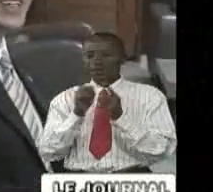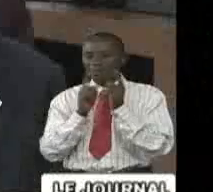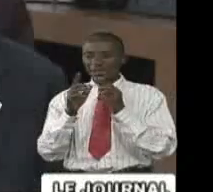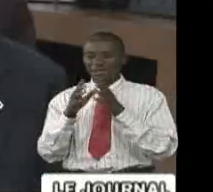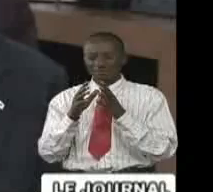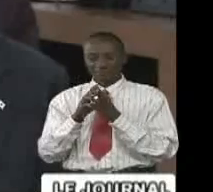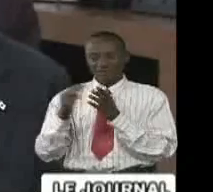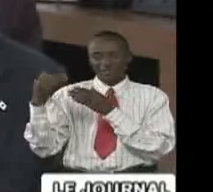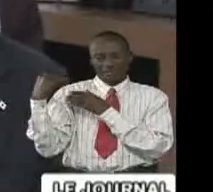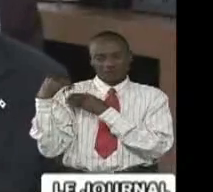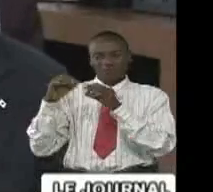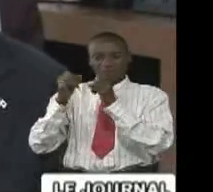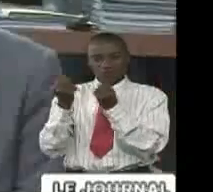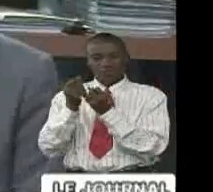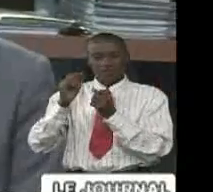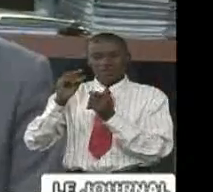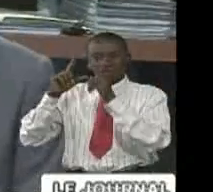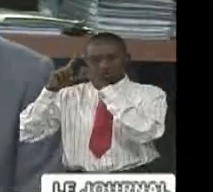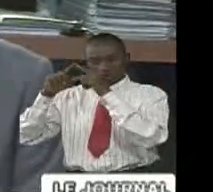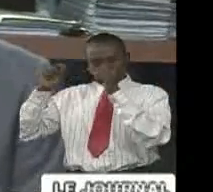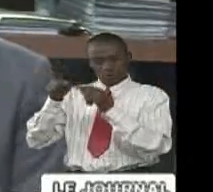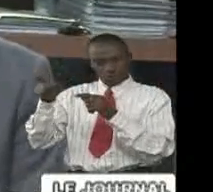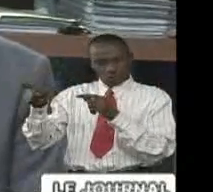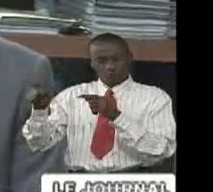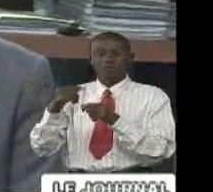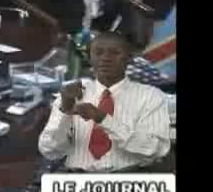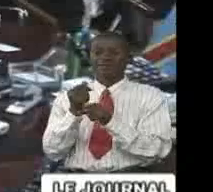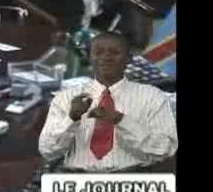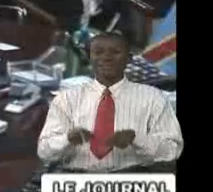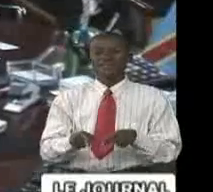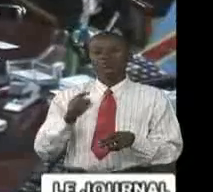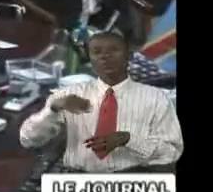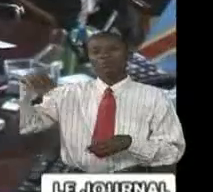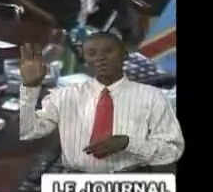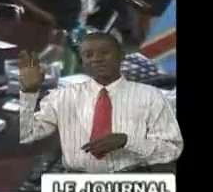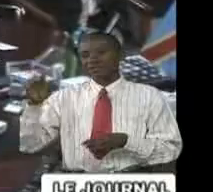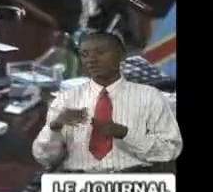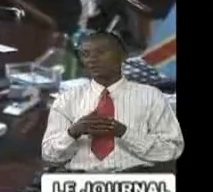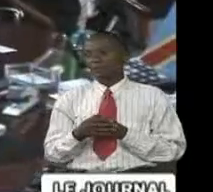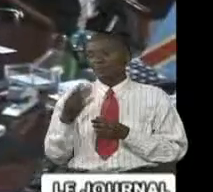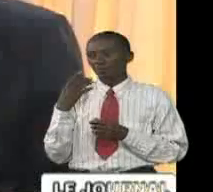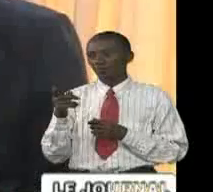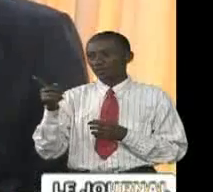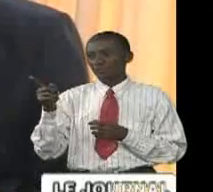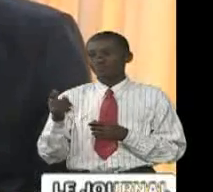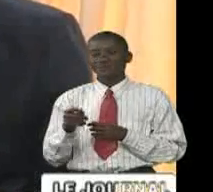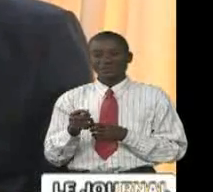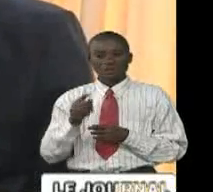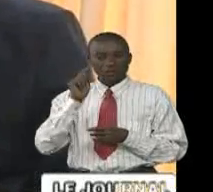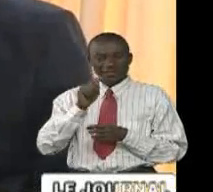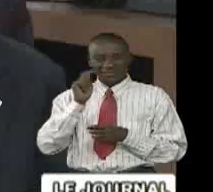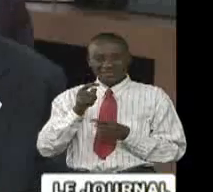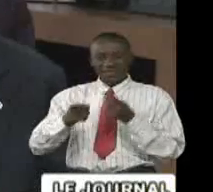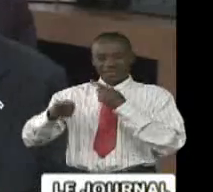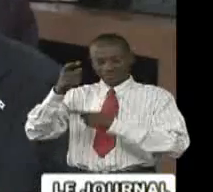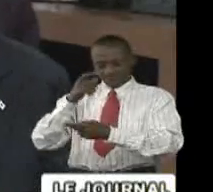mandat. Il va œuvrer désormais en Côte d'Ivoire. Hero Yonezaki a présenté au ministre son remplaçant qui vient du Maroc